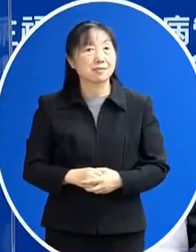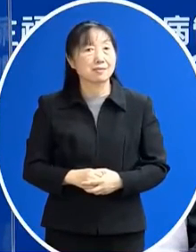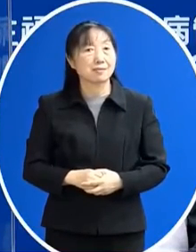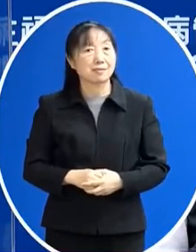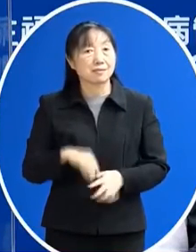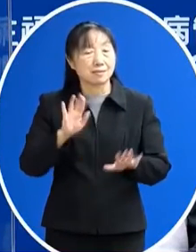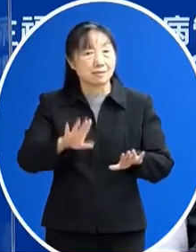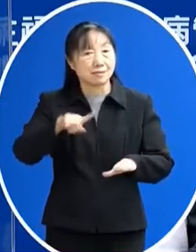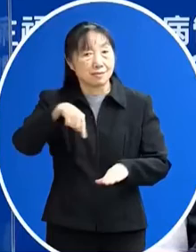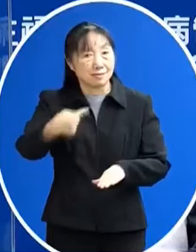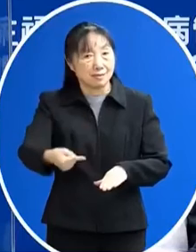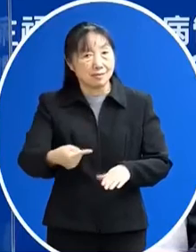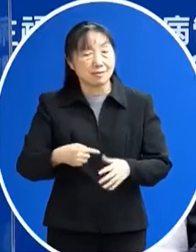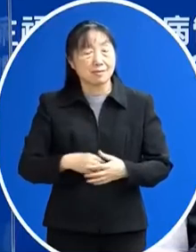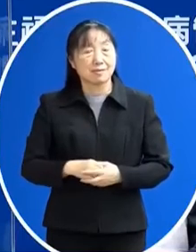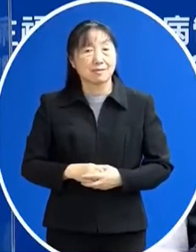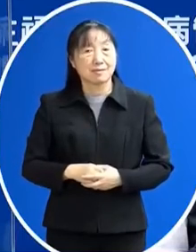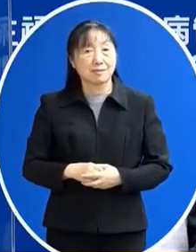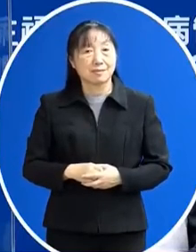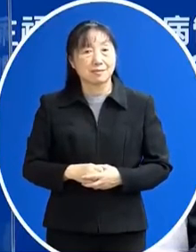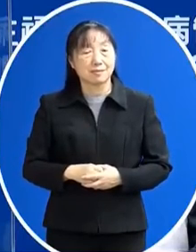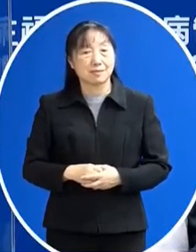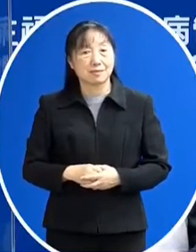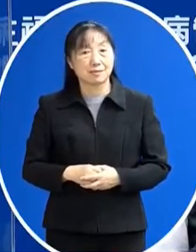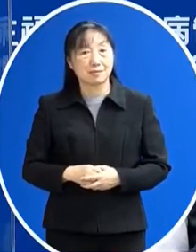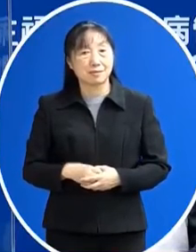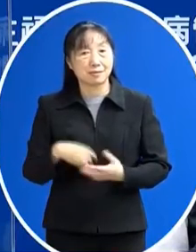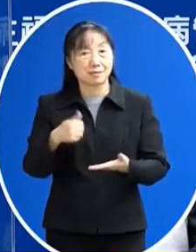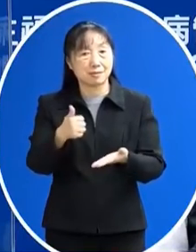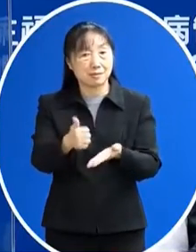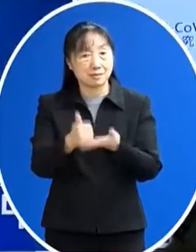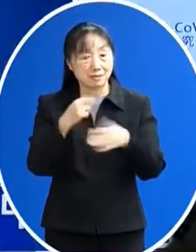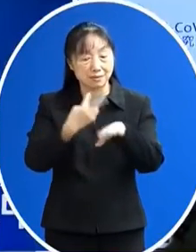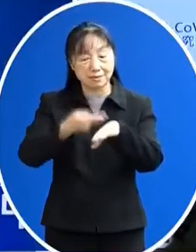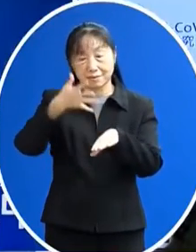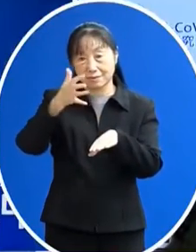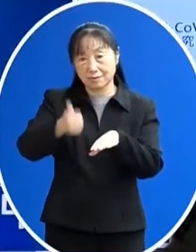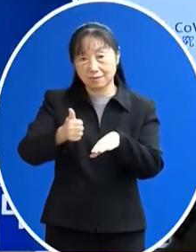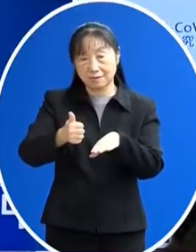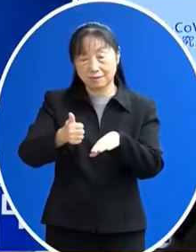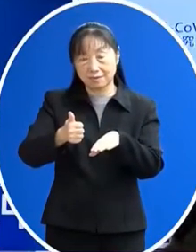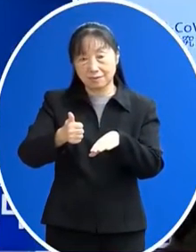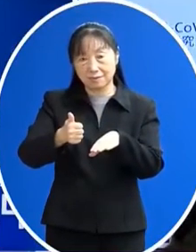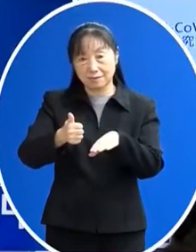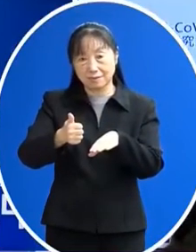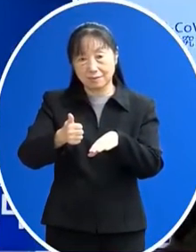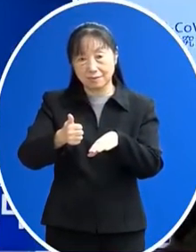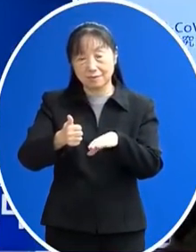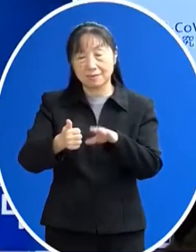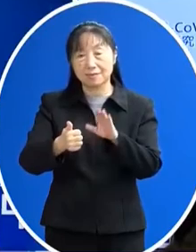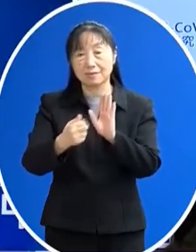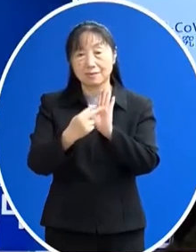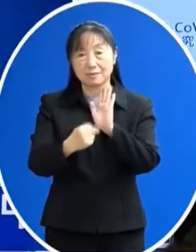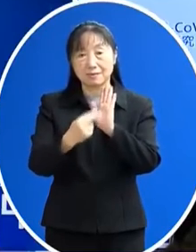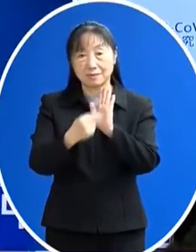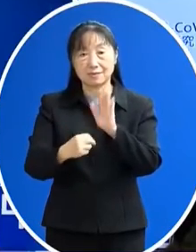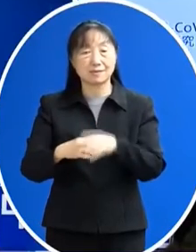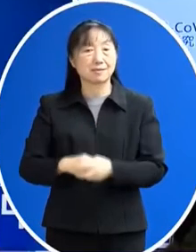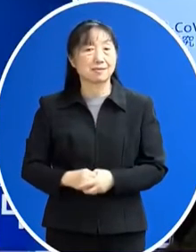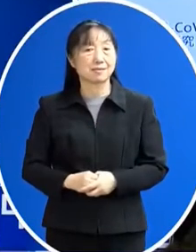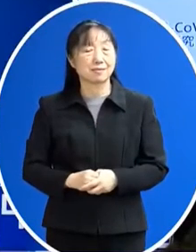那接下来就是我们是先请罗富先把那几个昨天比较未知的跟大家